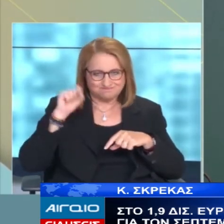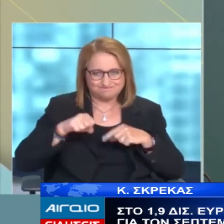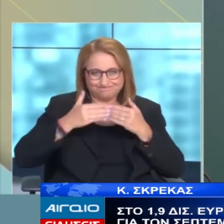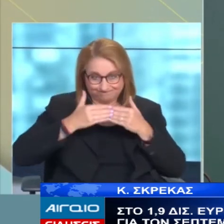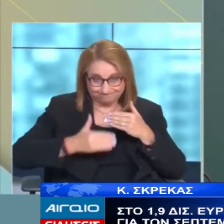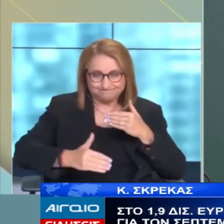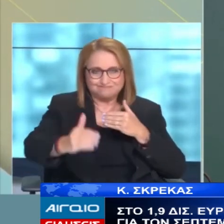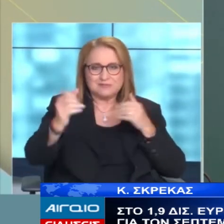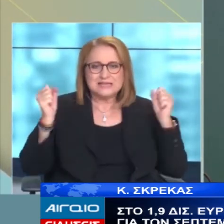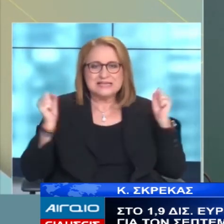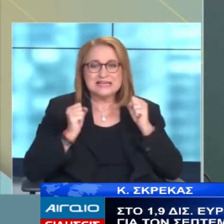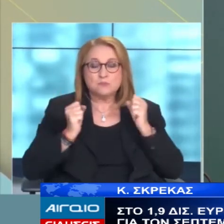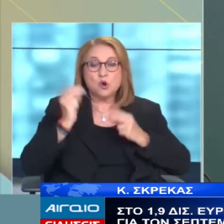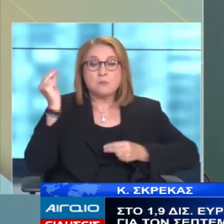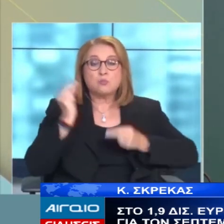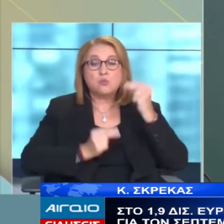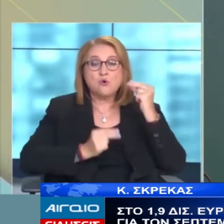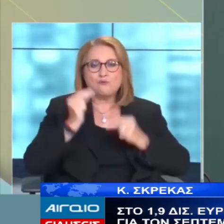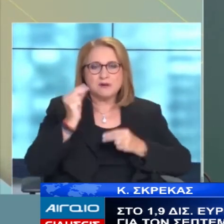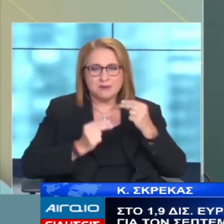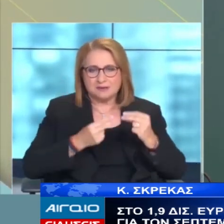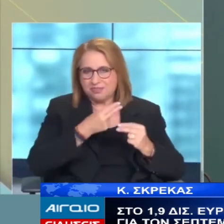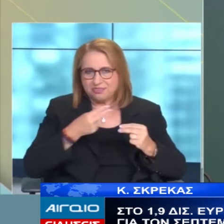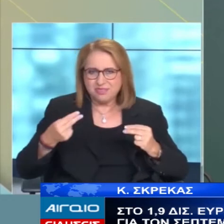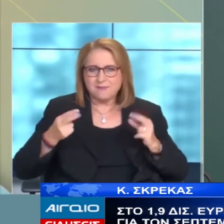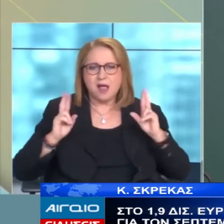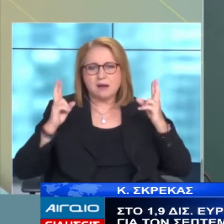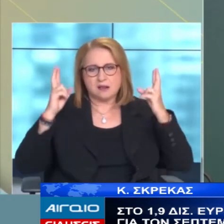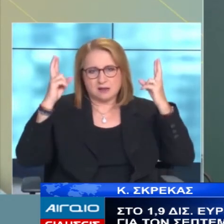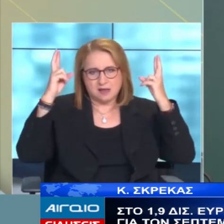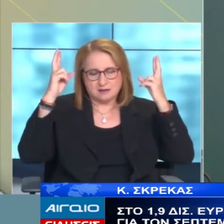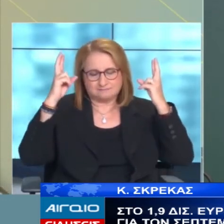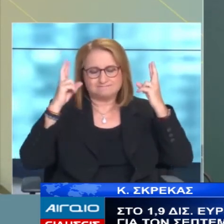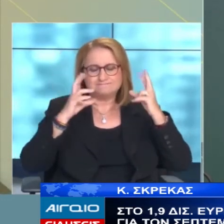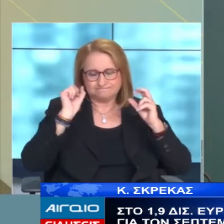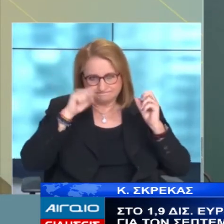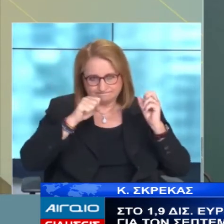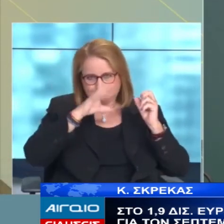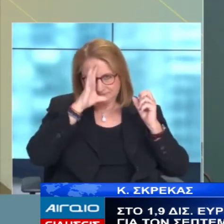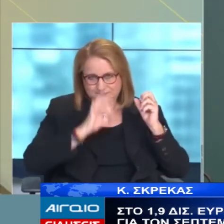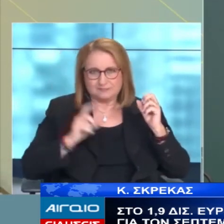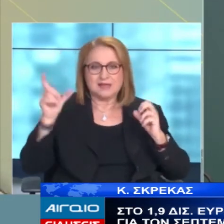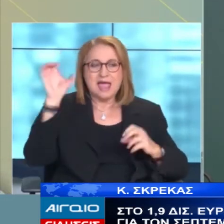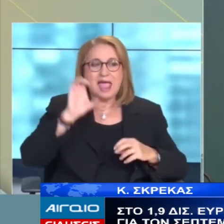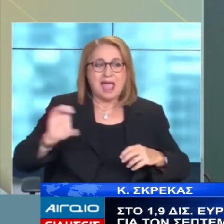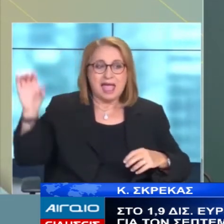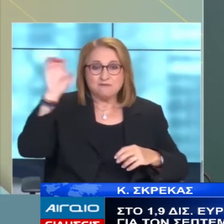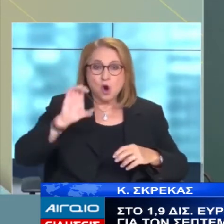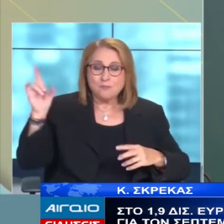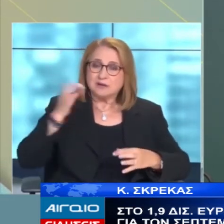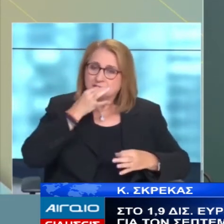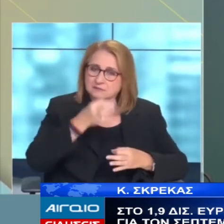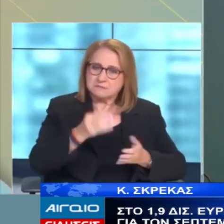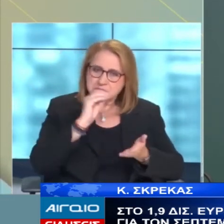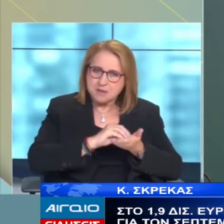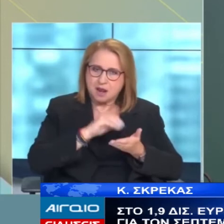αφορά στην επάρκεια εφοδιασμού και στις τιμές ενέργειας. Οι αλλεπάλληλες δηλώσεις των Ευρωπαίων ηγετών και τα μέτρα που